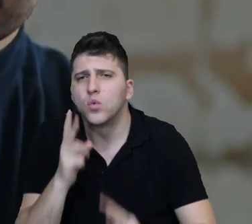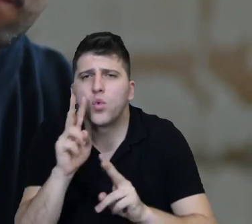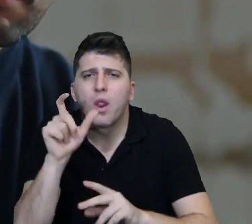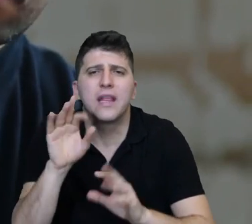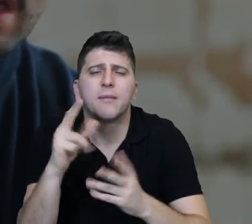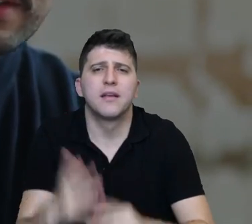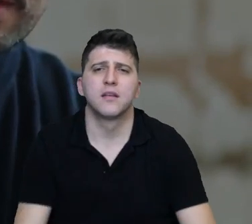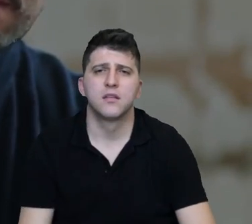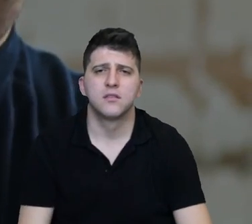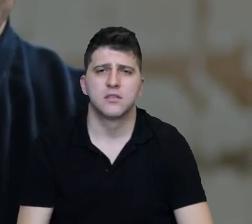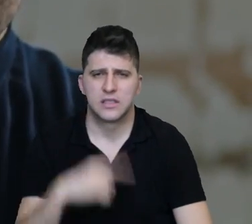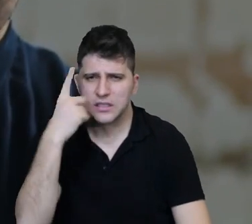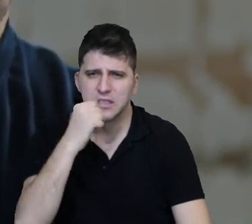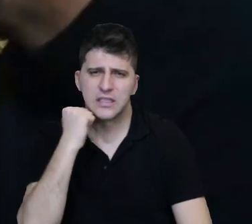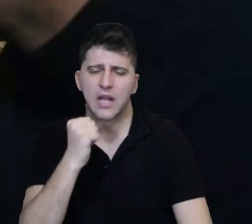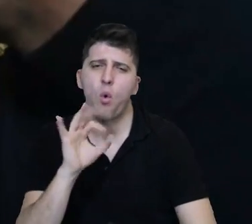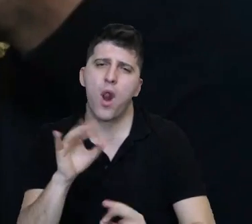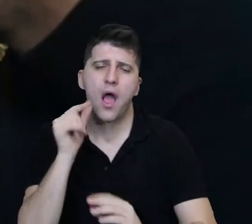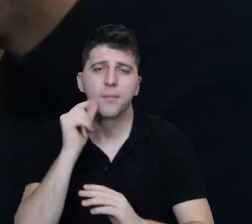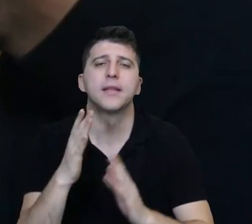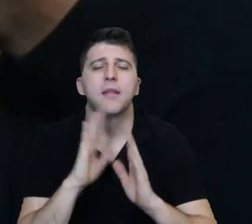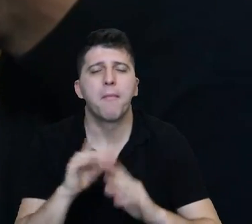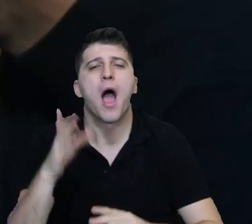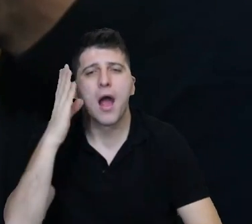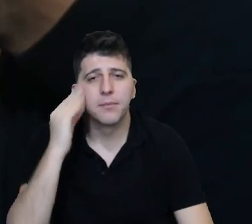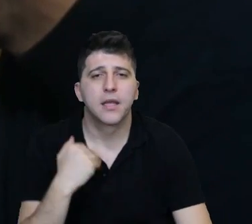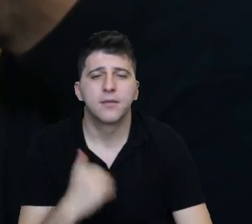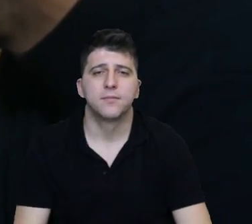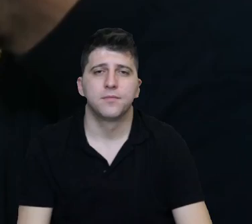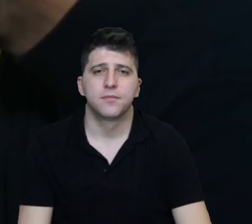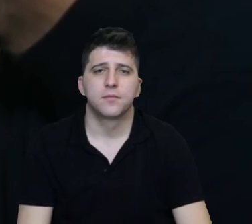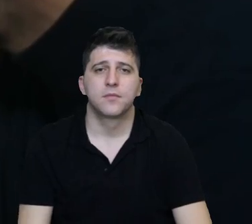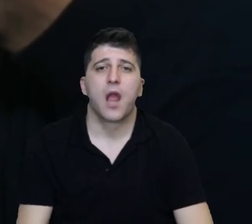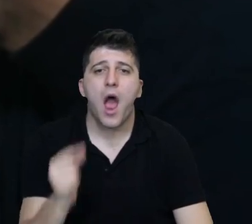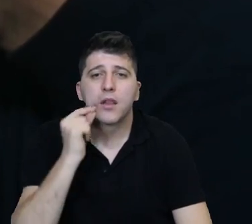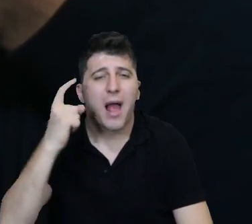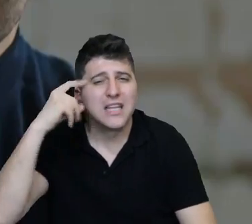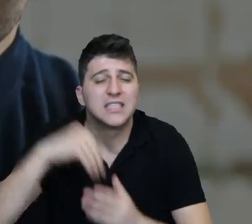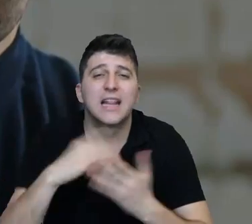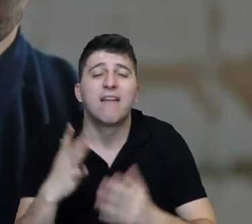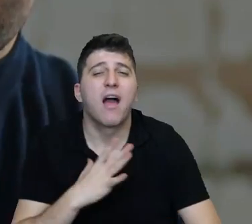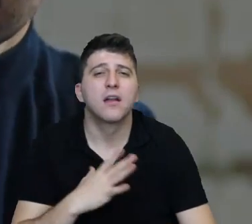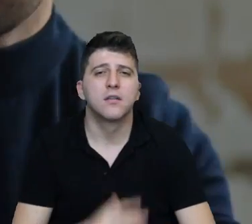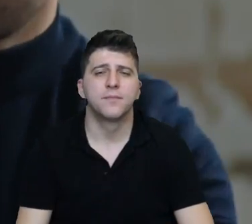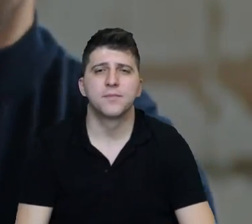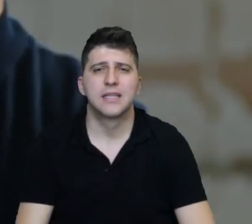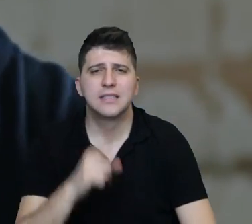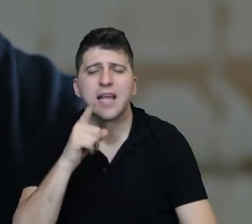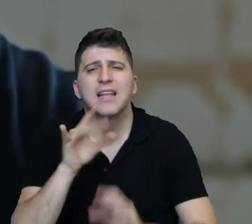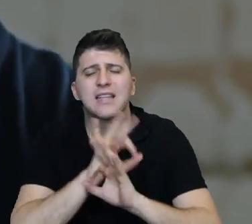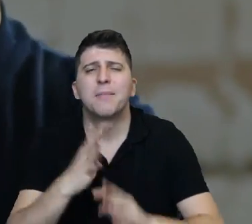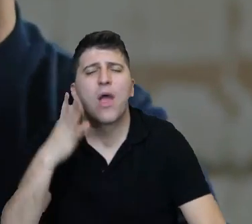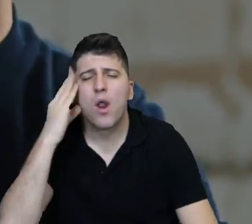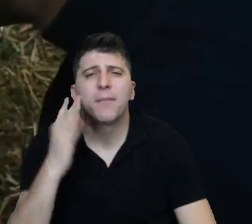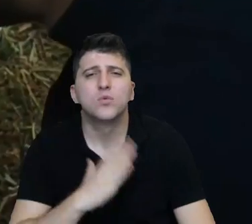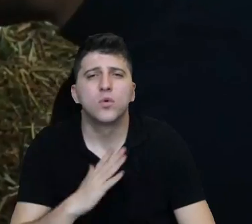işte. Katı, tavizsiz bir adam. Tamam, onu anladık da adamın aklında ne var? Sen tam olarak neyi